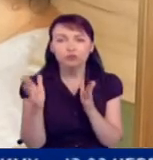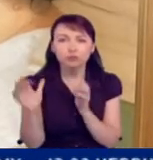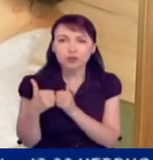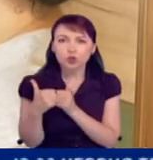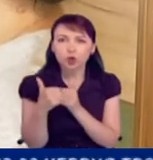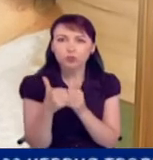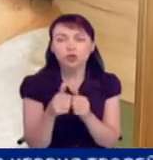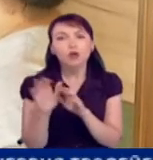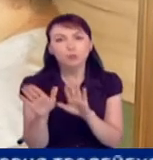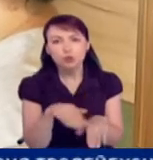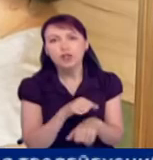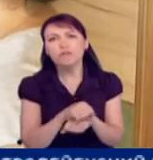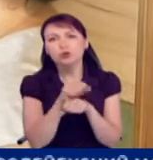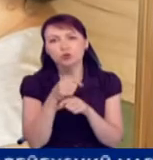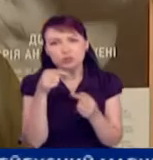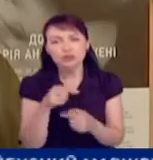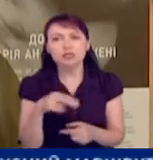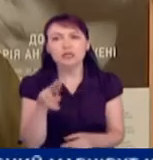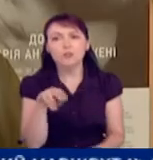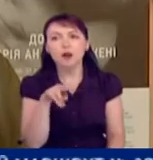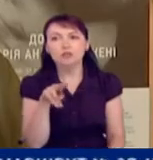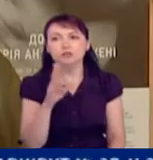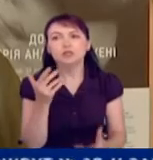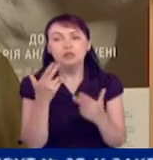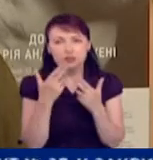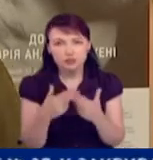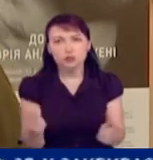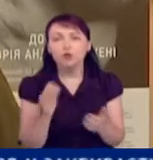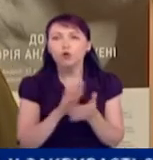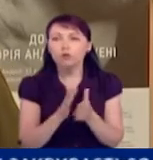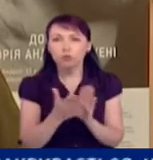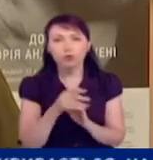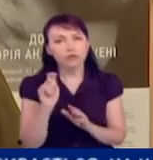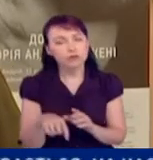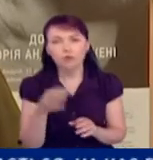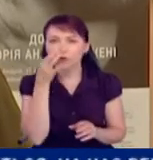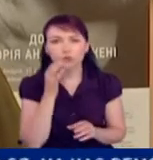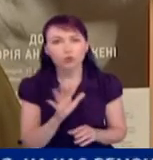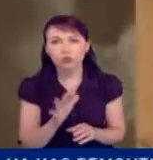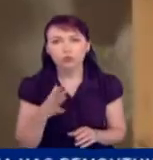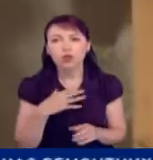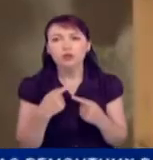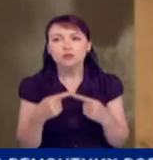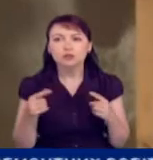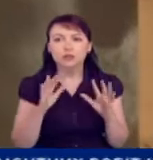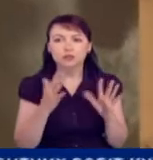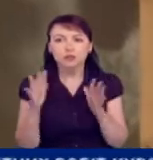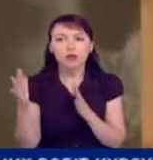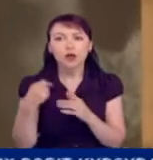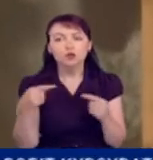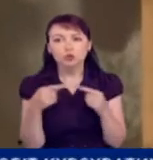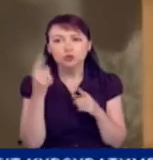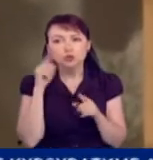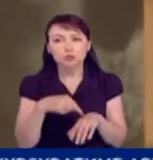пройшли Революцію Гідності та Дебальцеве. Зізнаються, в умовах війни було не солодко, траплялося різне, але тепер точно знають, що